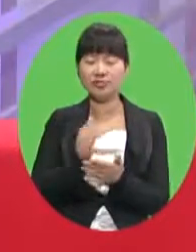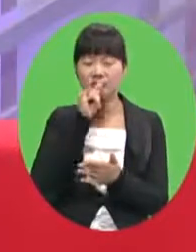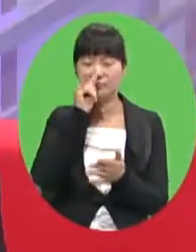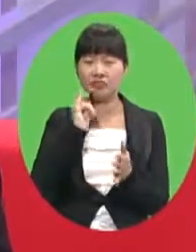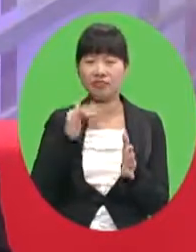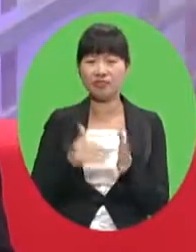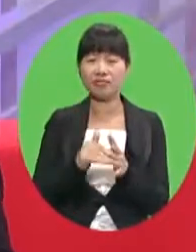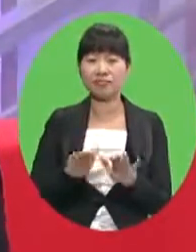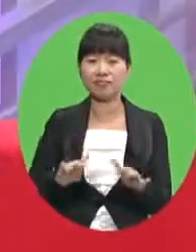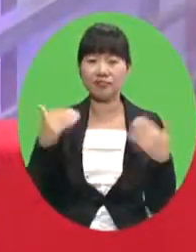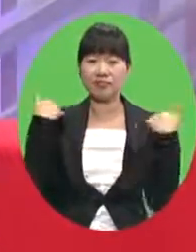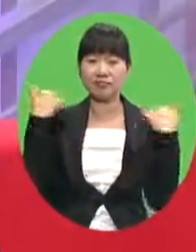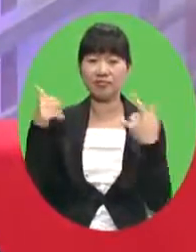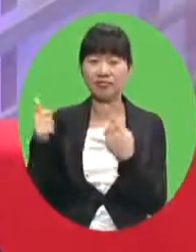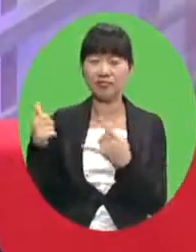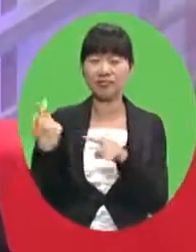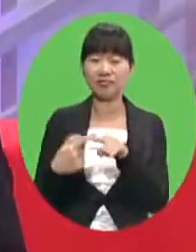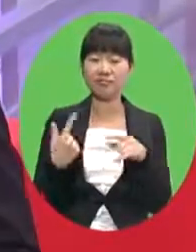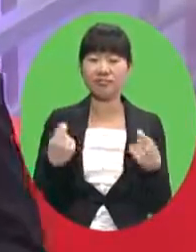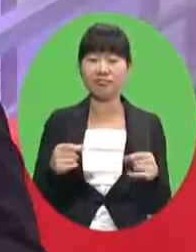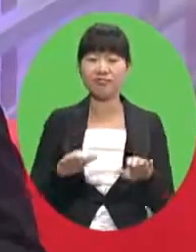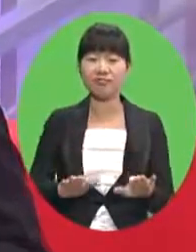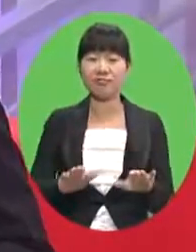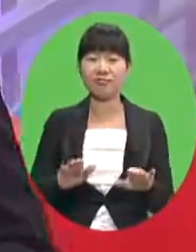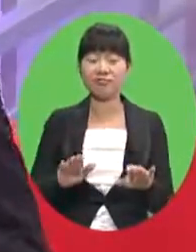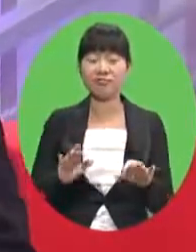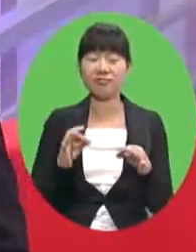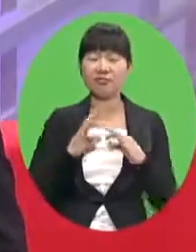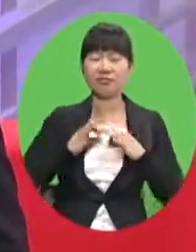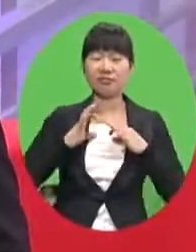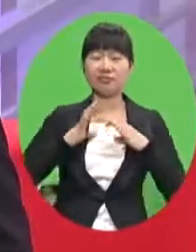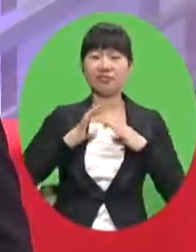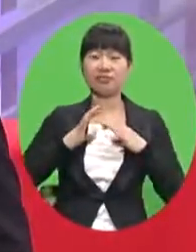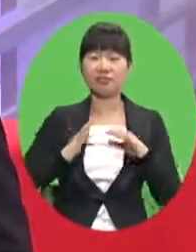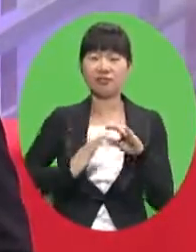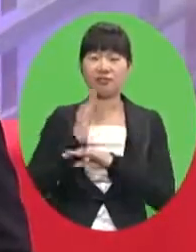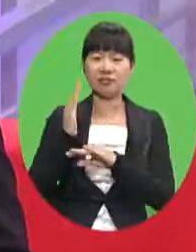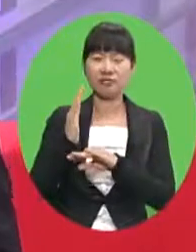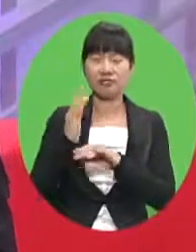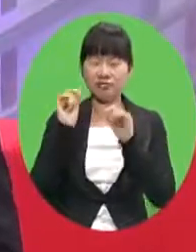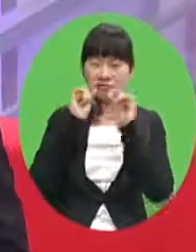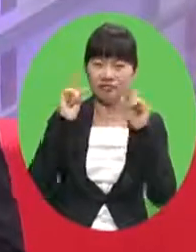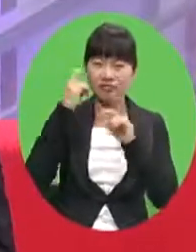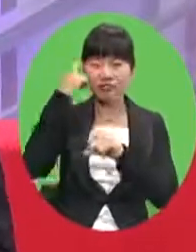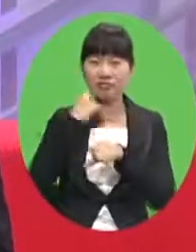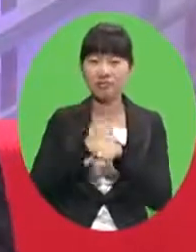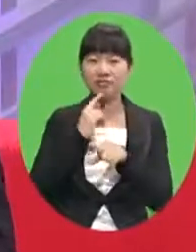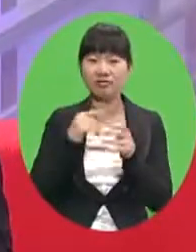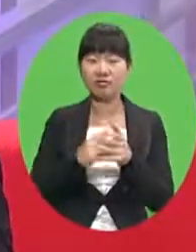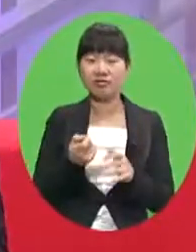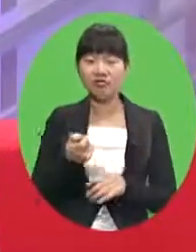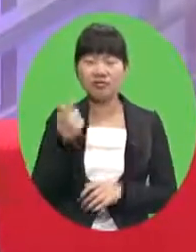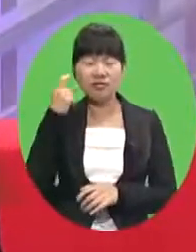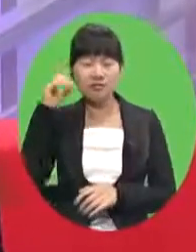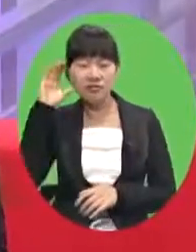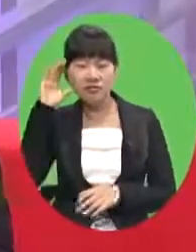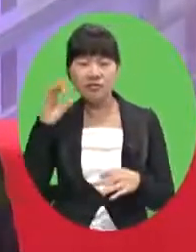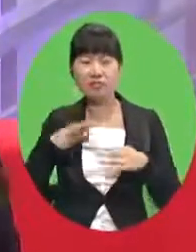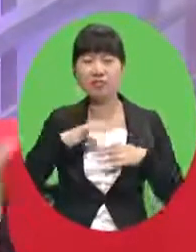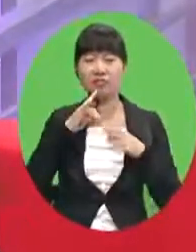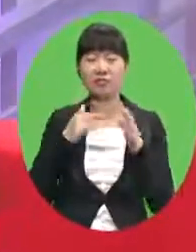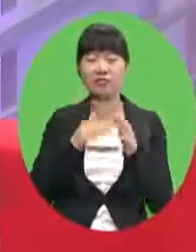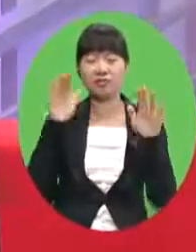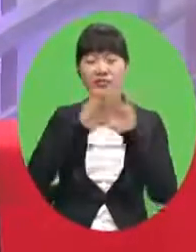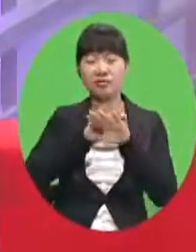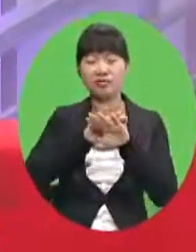네. 이건 뭐 성인에서도 마찬가지입니다. 굉장히 깜짝깜짝 놀라는 과각성 증상이라든지 네. 뭐 사소한 소리에도 이제 놀래는 거고 네.